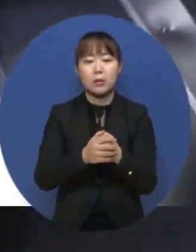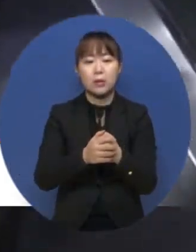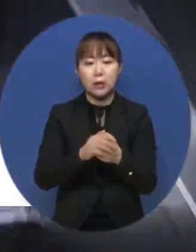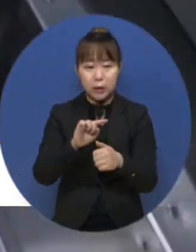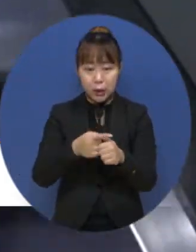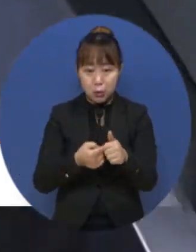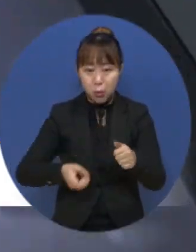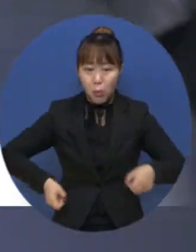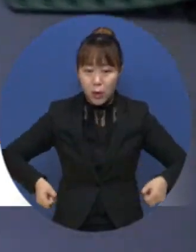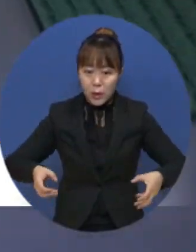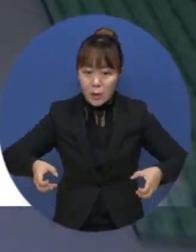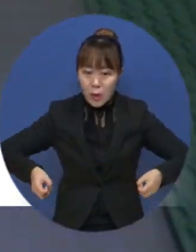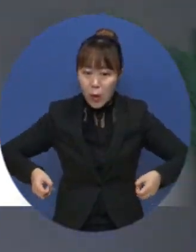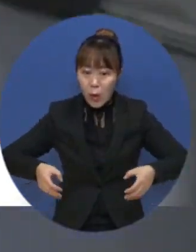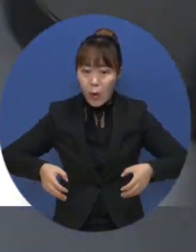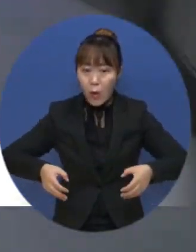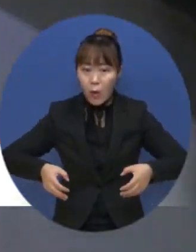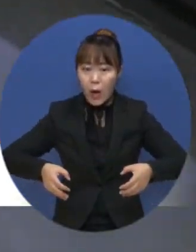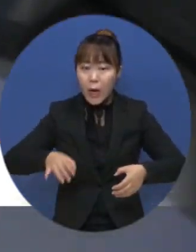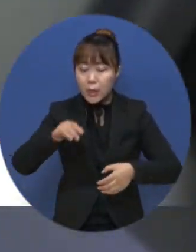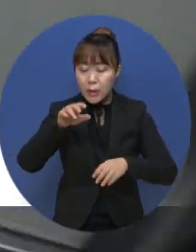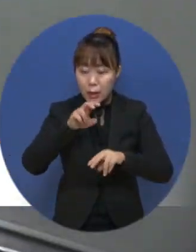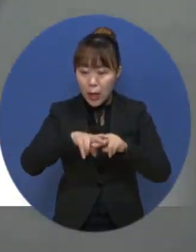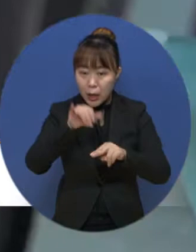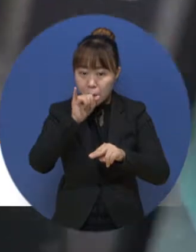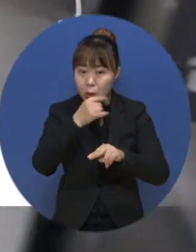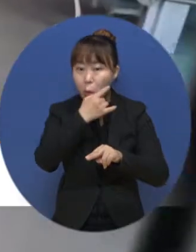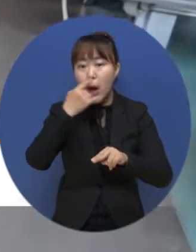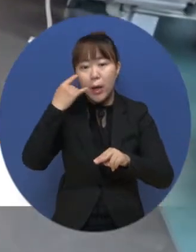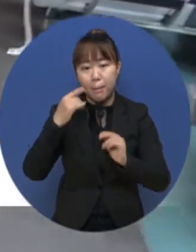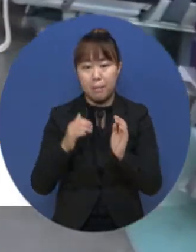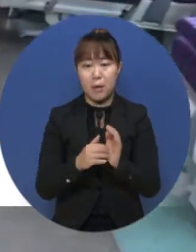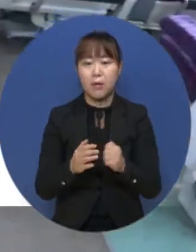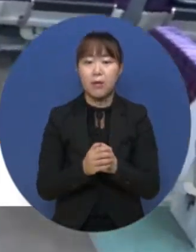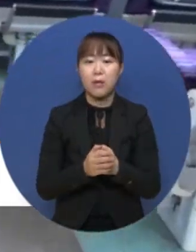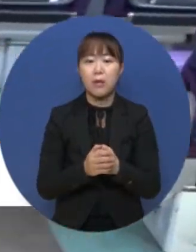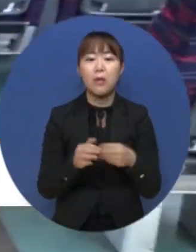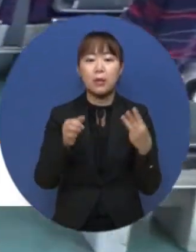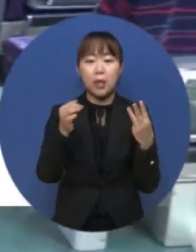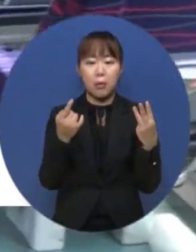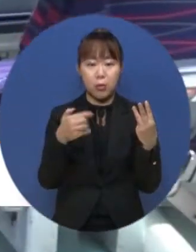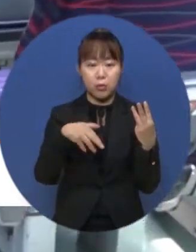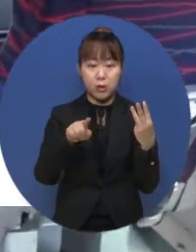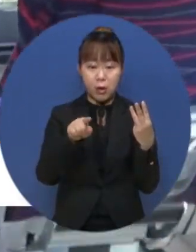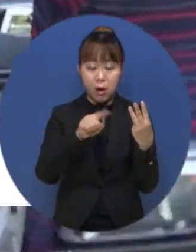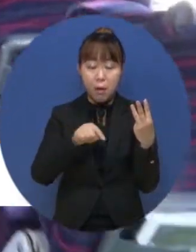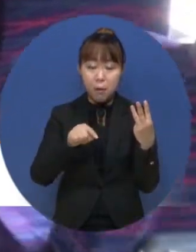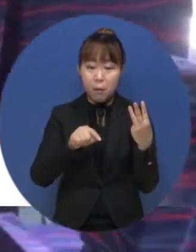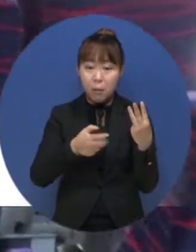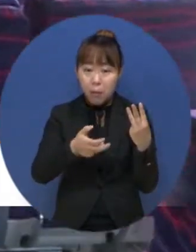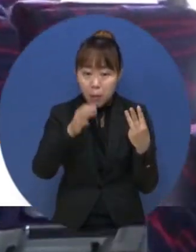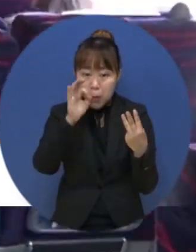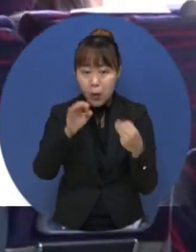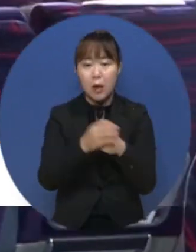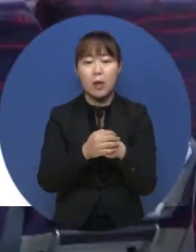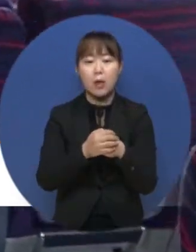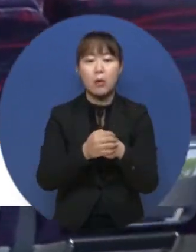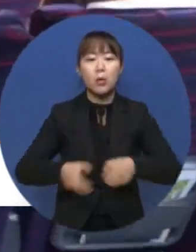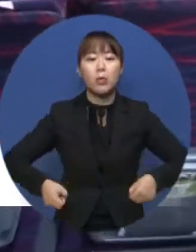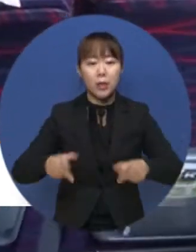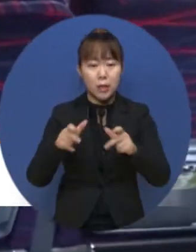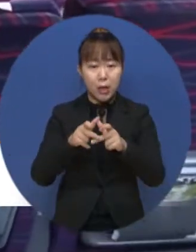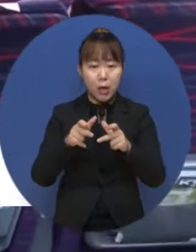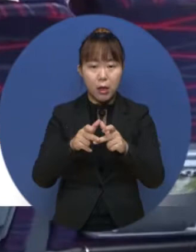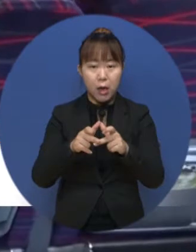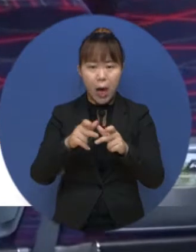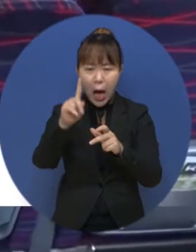마련된 객차를 승무원에게 확인했습니다. 3호차로 이동한 결과 휠체어 장애인들은 단